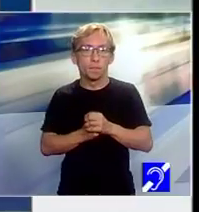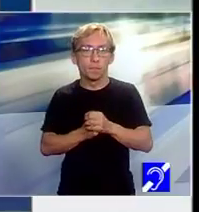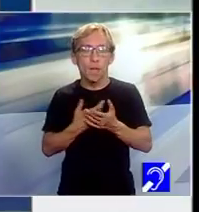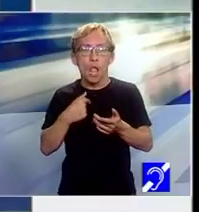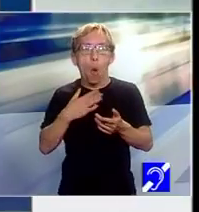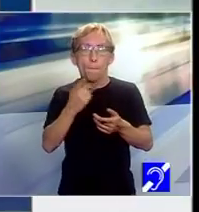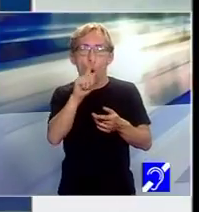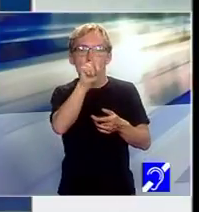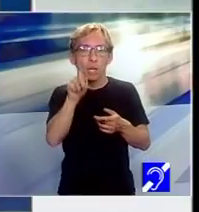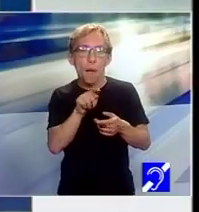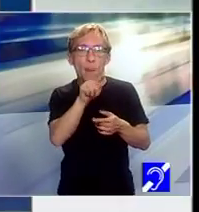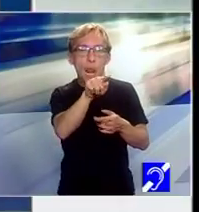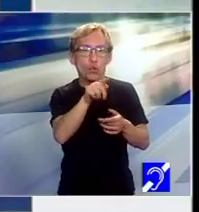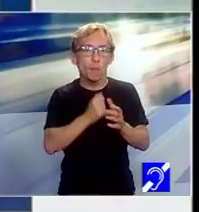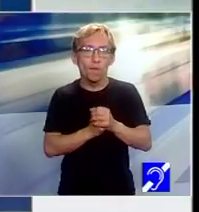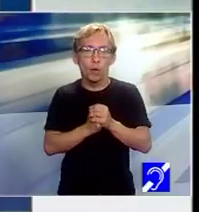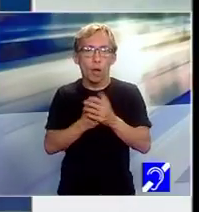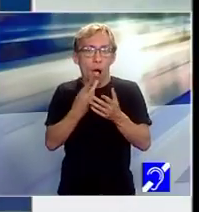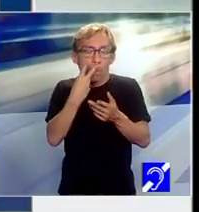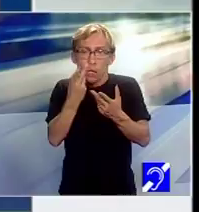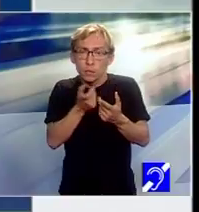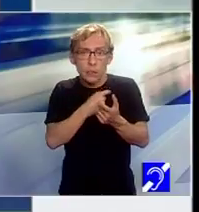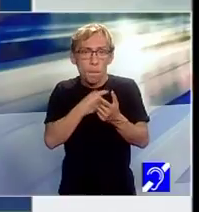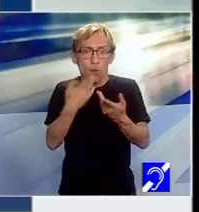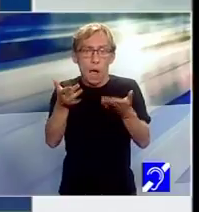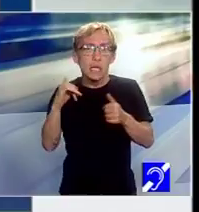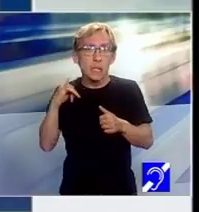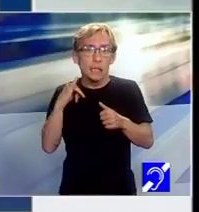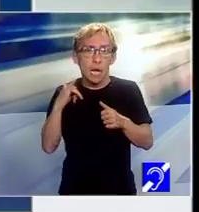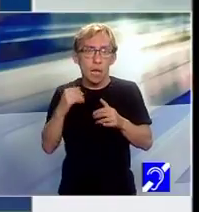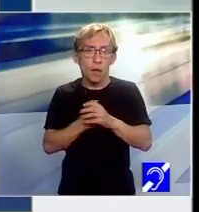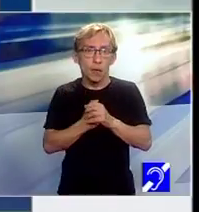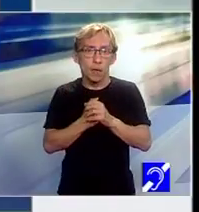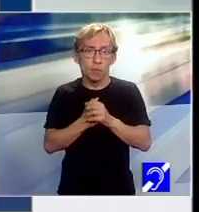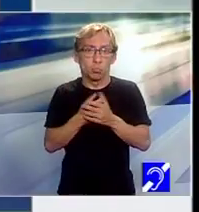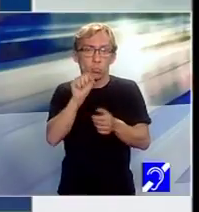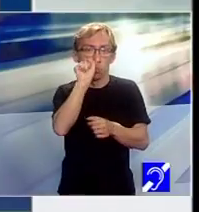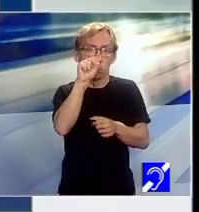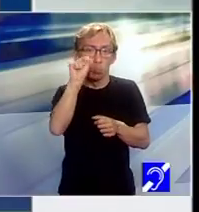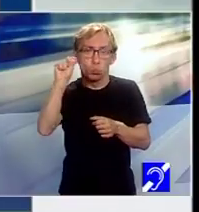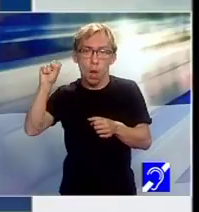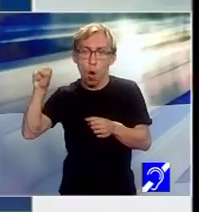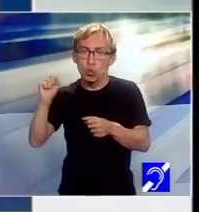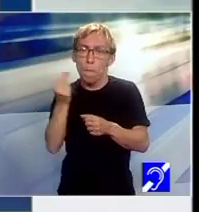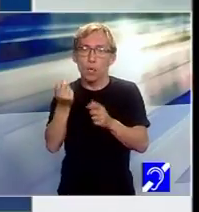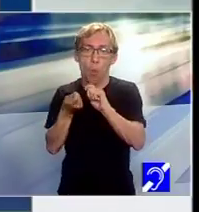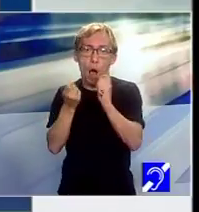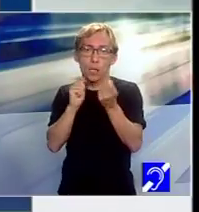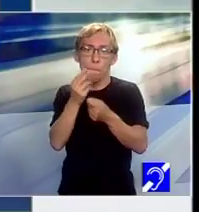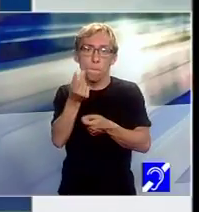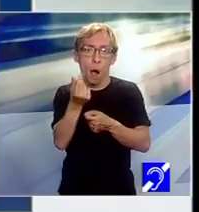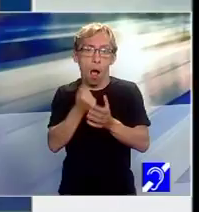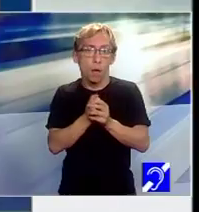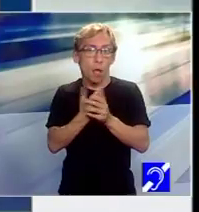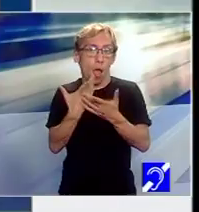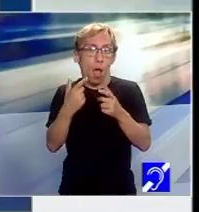la dumneavoastră. Văd că se poate. V-ați dat interesul, ați bătut la toate ușile la care era nevoie pentru a primi bani, spitalul